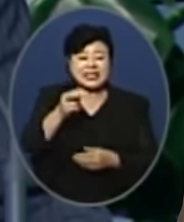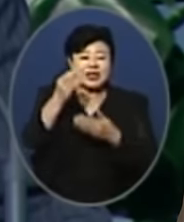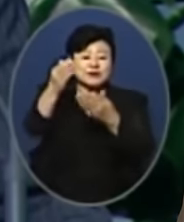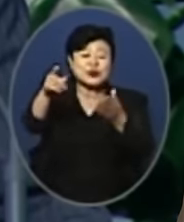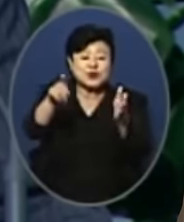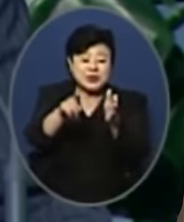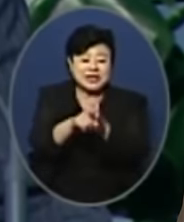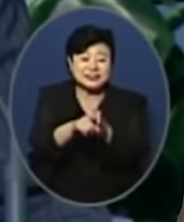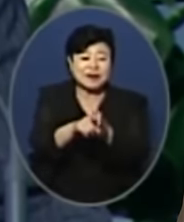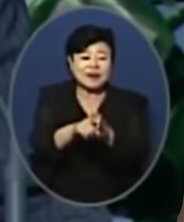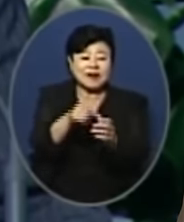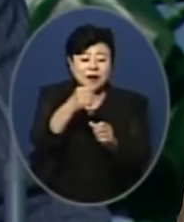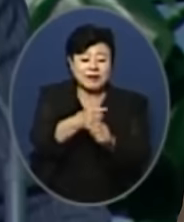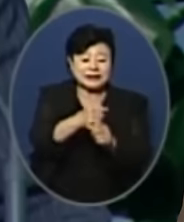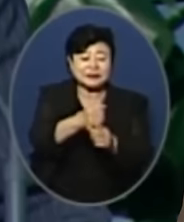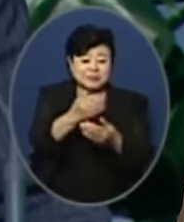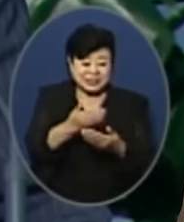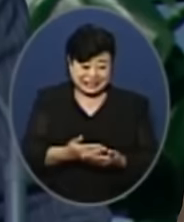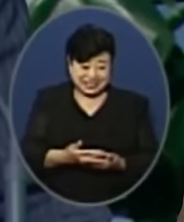찬양하기 위해서 지음을 받았다.